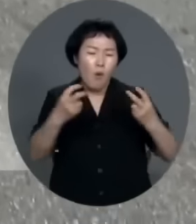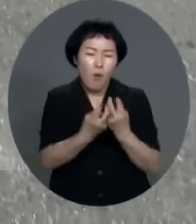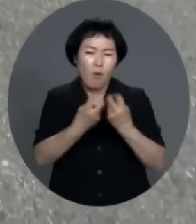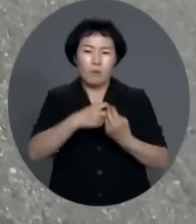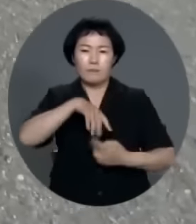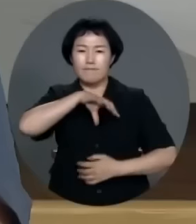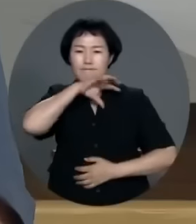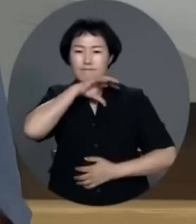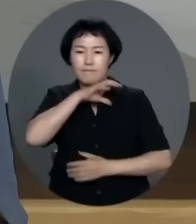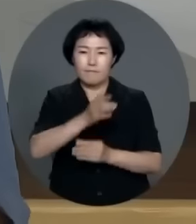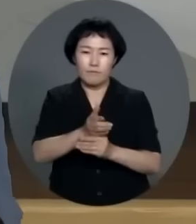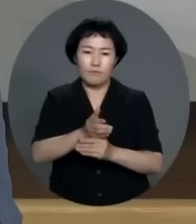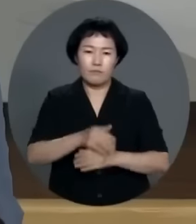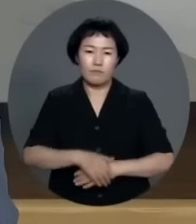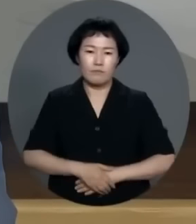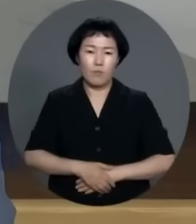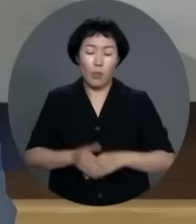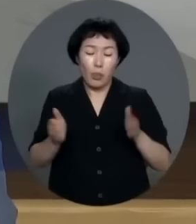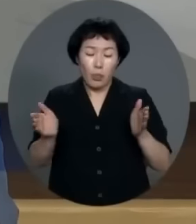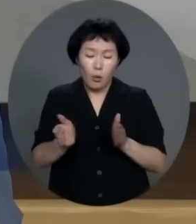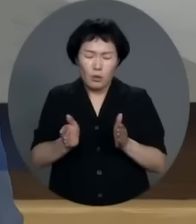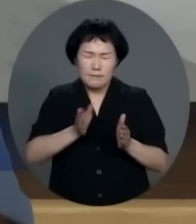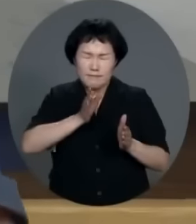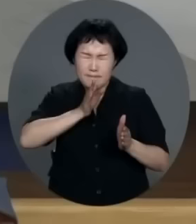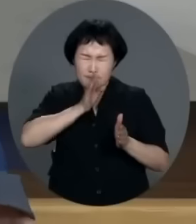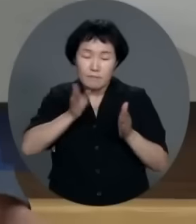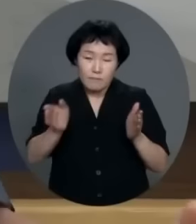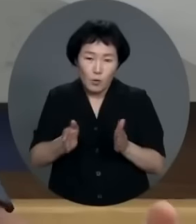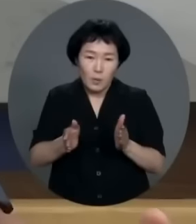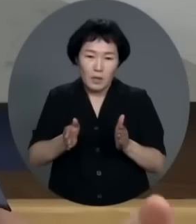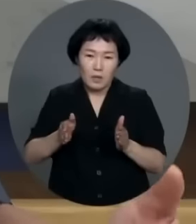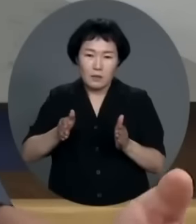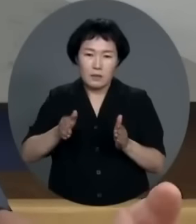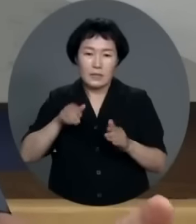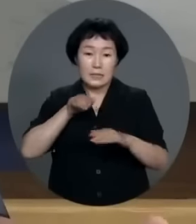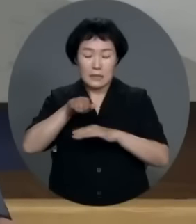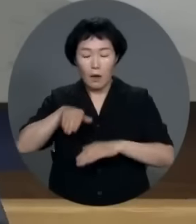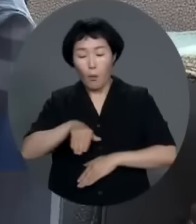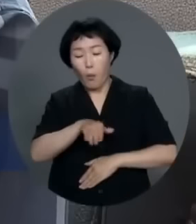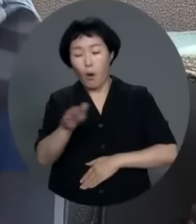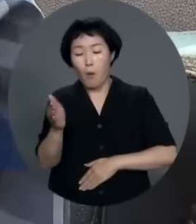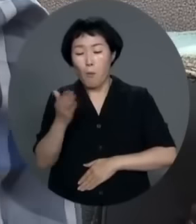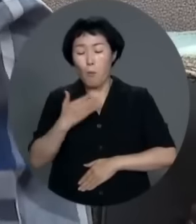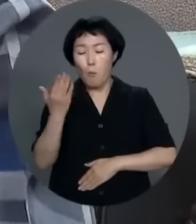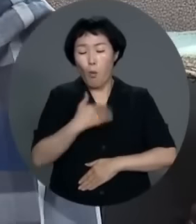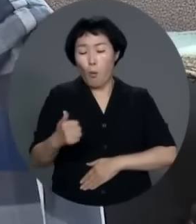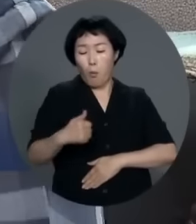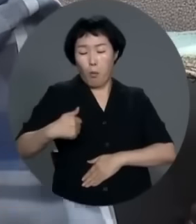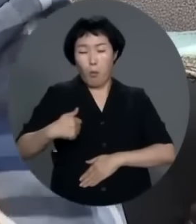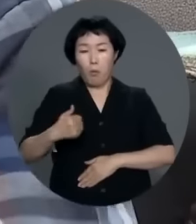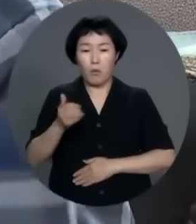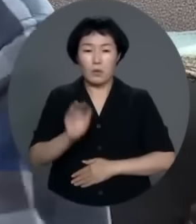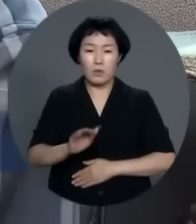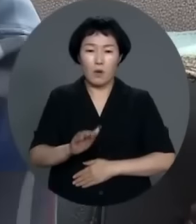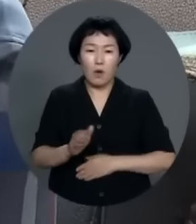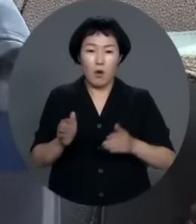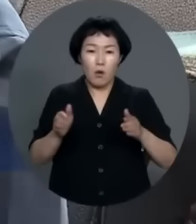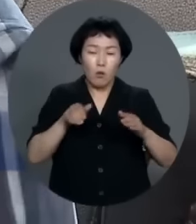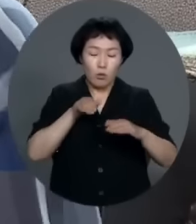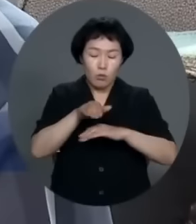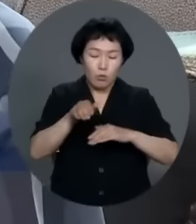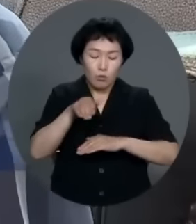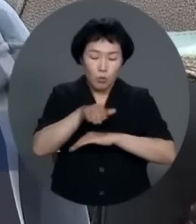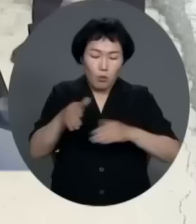반발하고 있습니다. 진짜 좁아요, 도로에 차가 지나가면 뒤로 몸을 피하는 데도 다. 도로 폭 좁은데 그큰 차가 왜